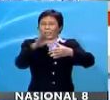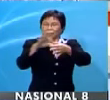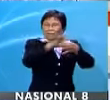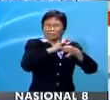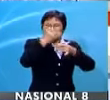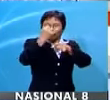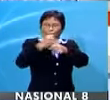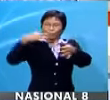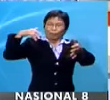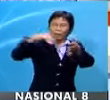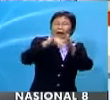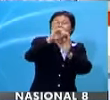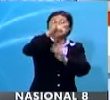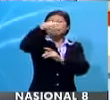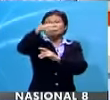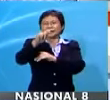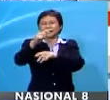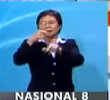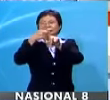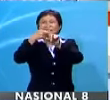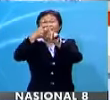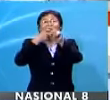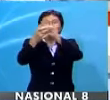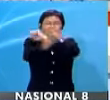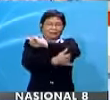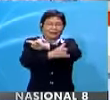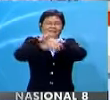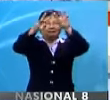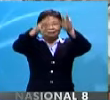institusi pengajian tinggi dari negara